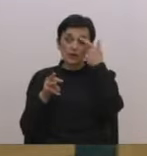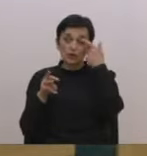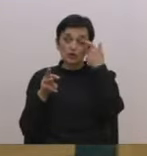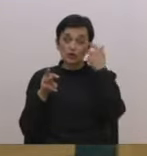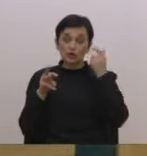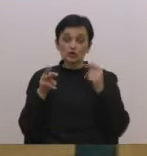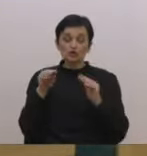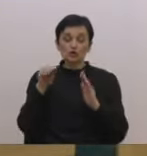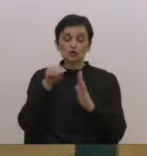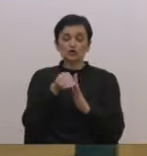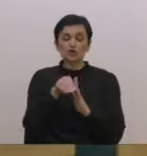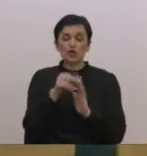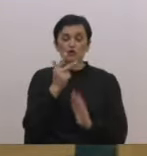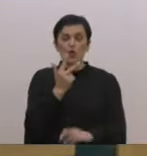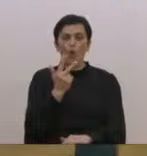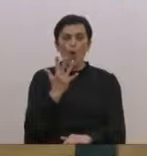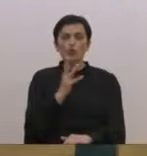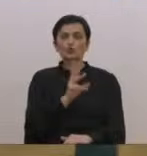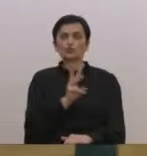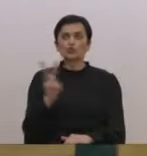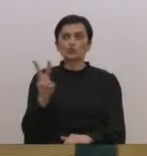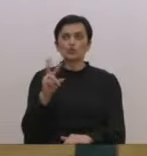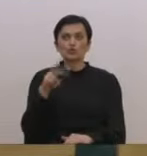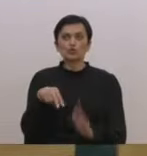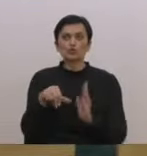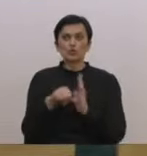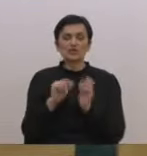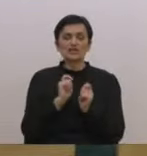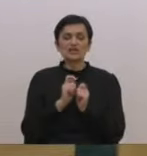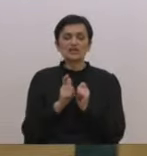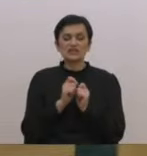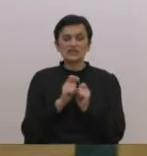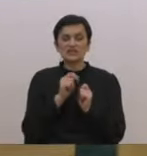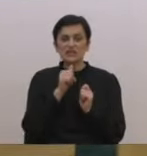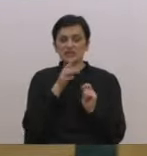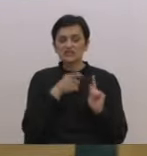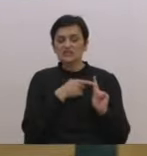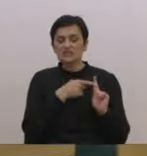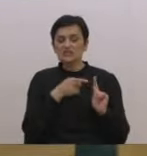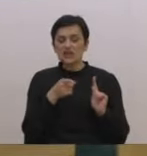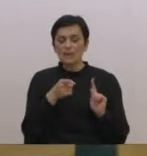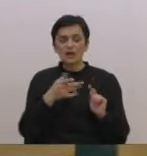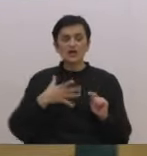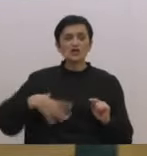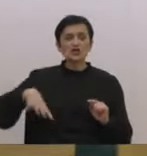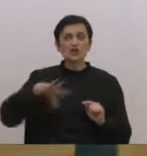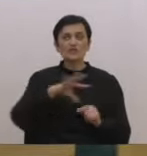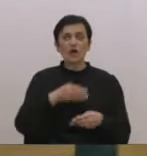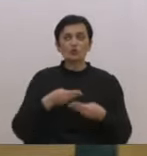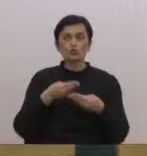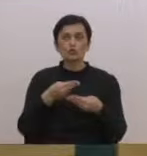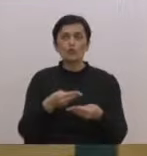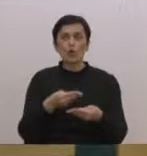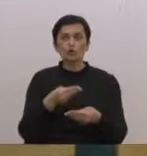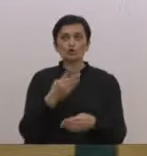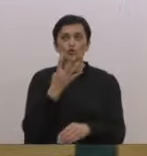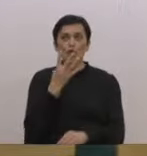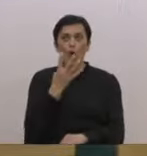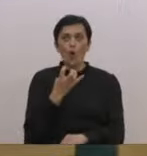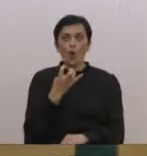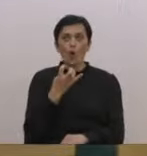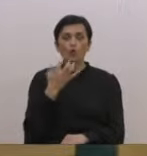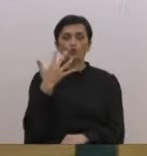ჩადო 35 მილიონი ლარის ინვესტიცია ამ წლების განმავლობაში, რამაც ქვეყანას მოუტანა